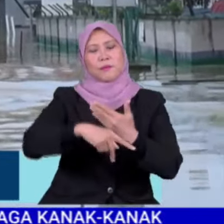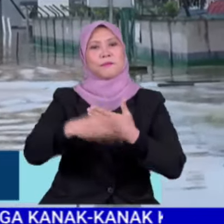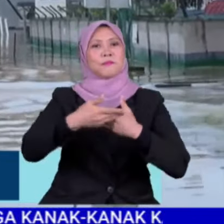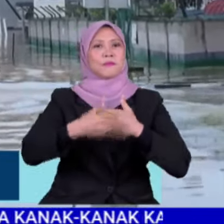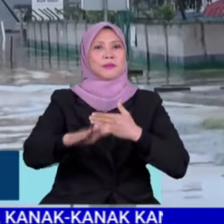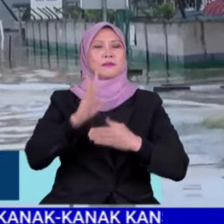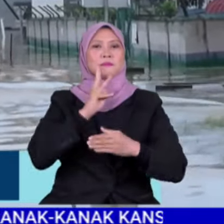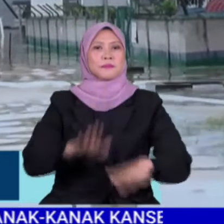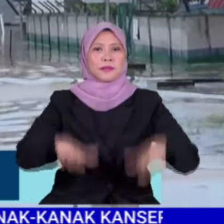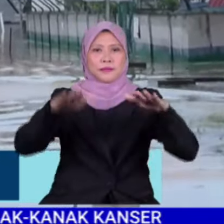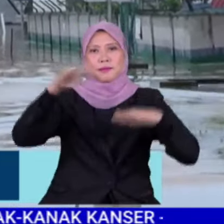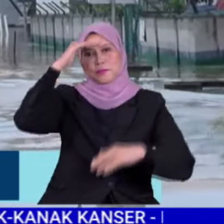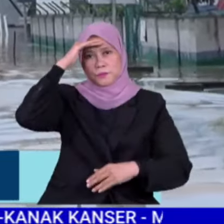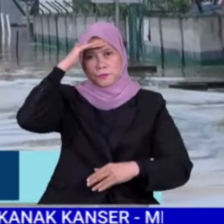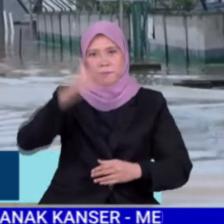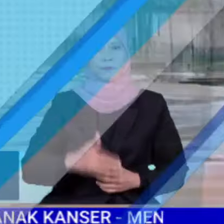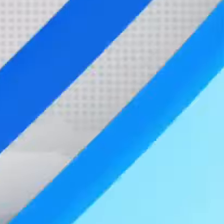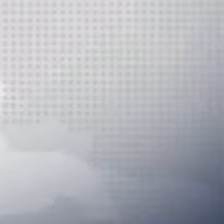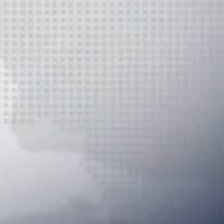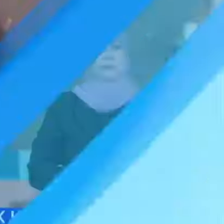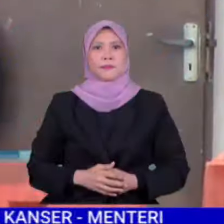pasca banjir di Johor.